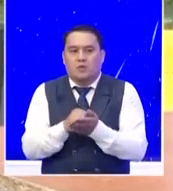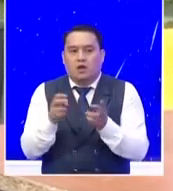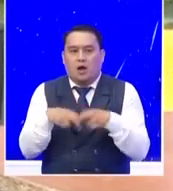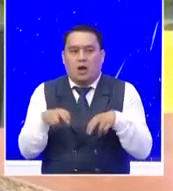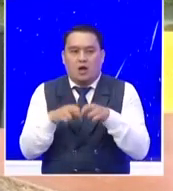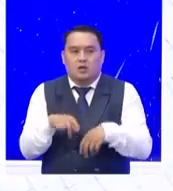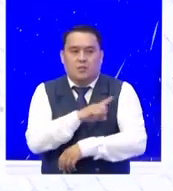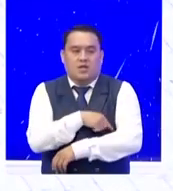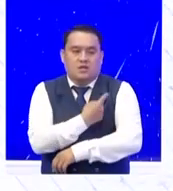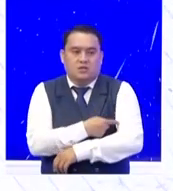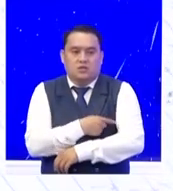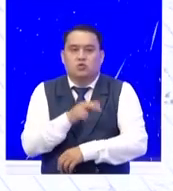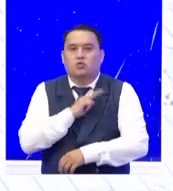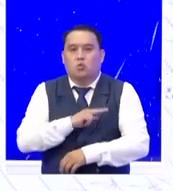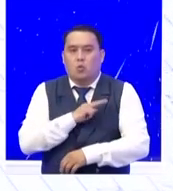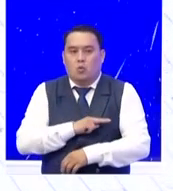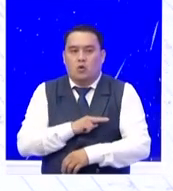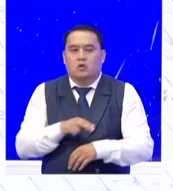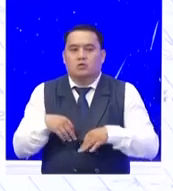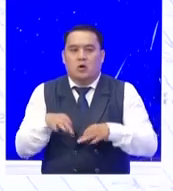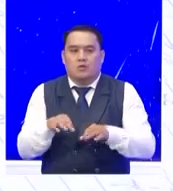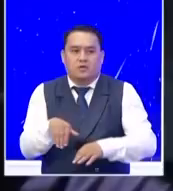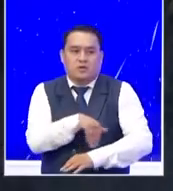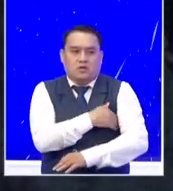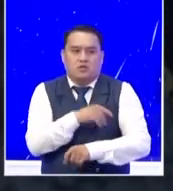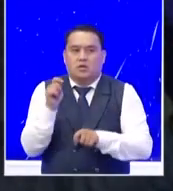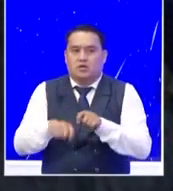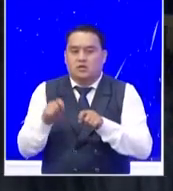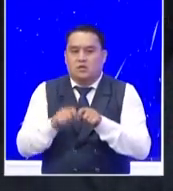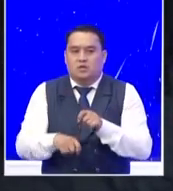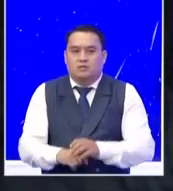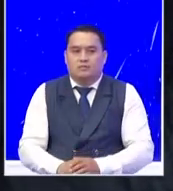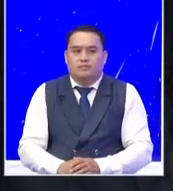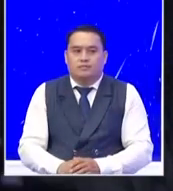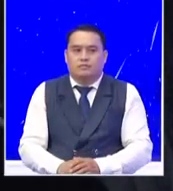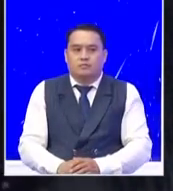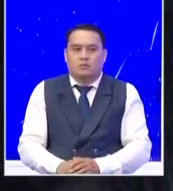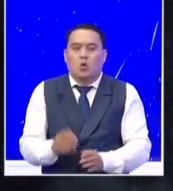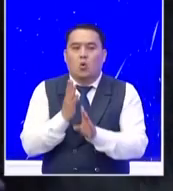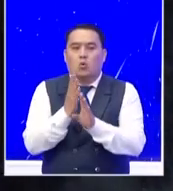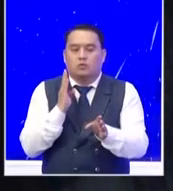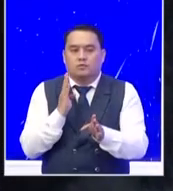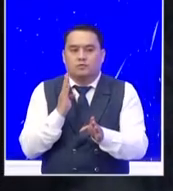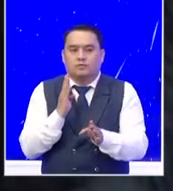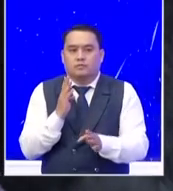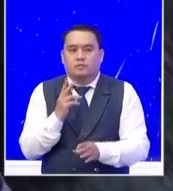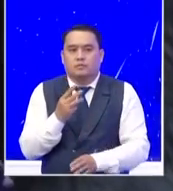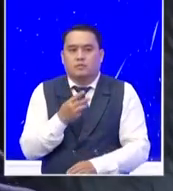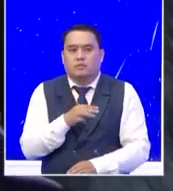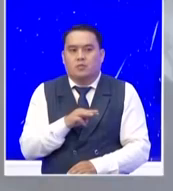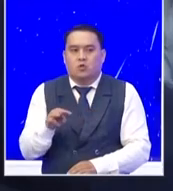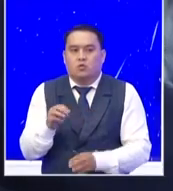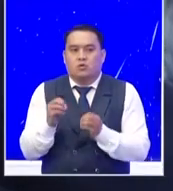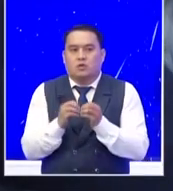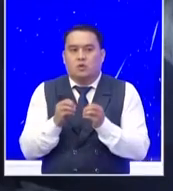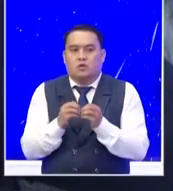Ал медицина мамандары жүргізуші мен жолаушылардың дене қызуын тексереді. В очереди сколько времени стояли? До минут